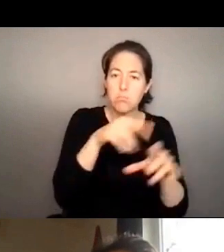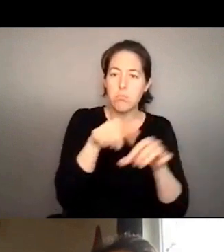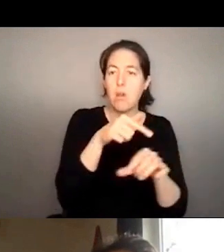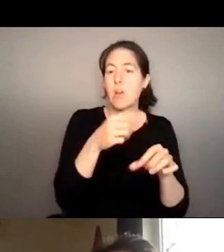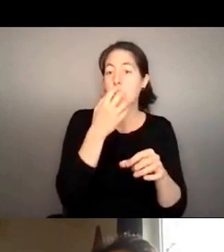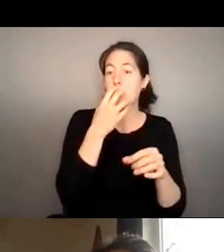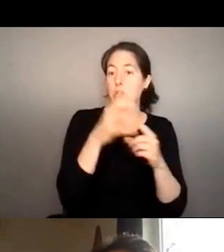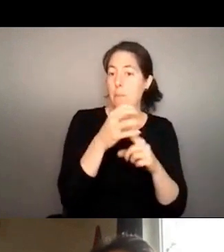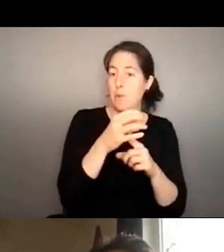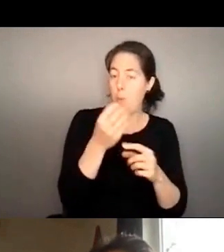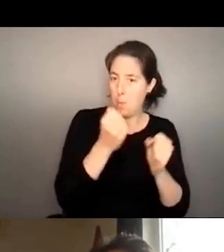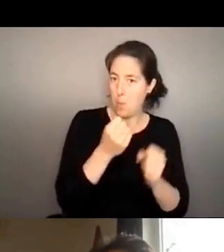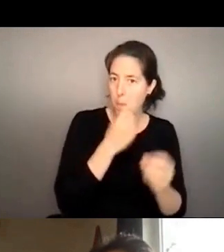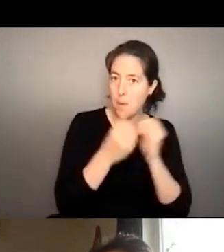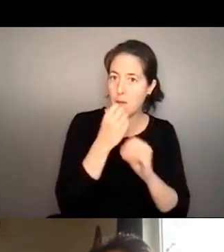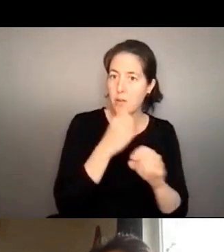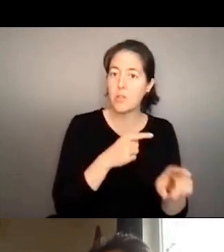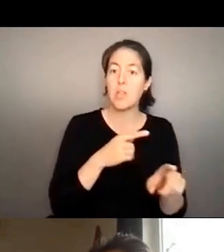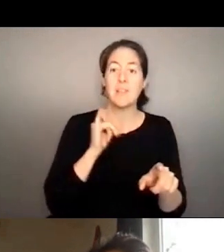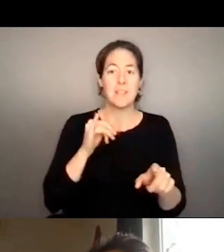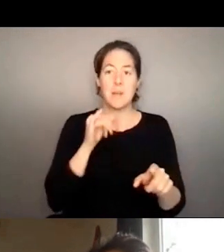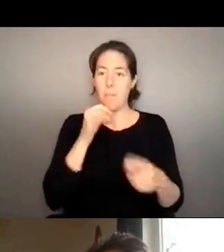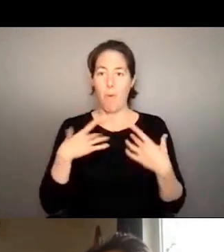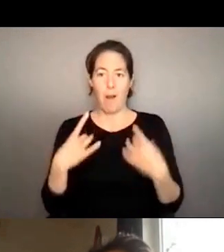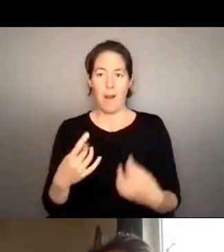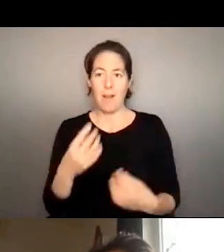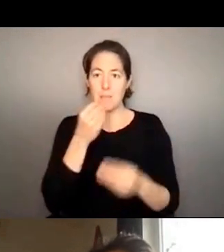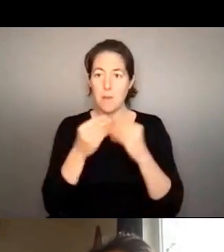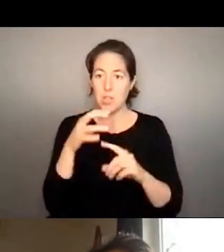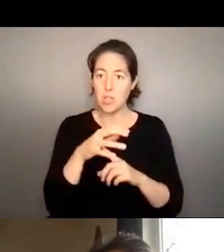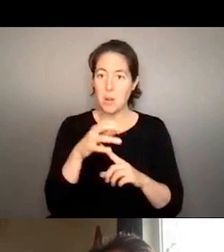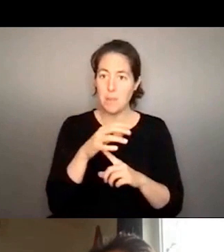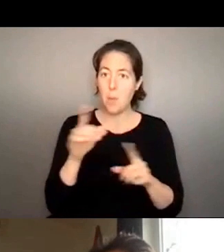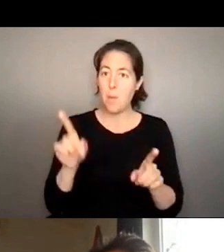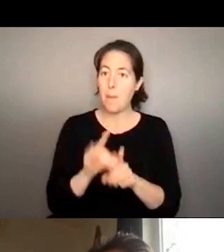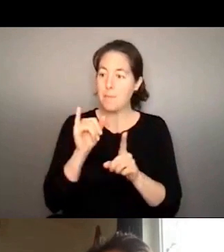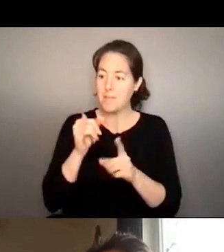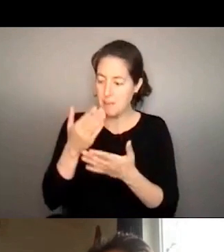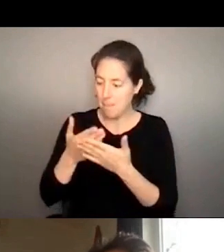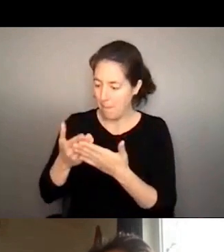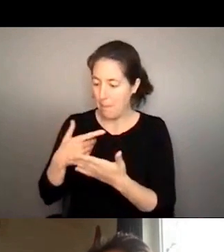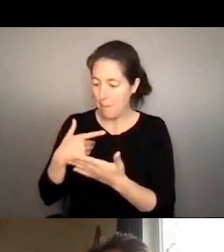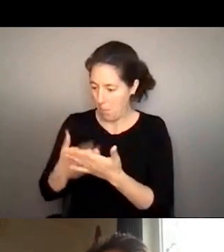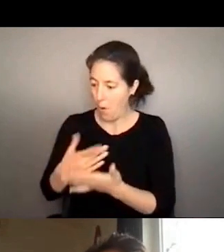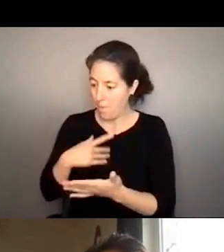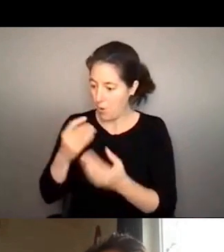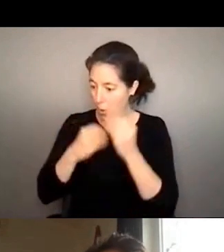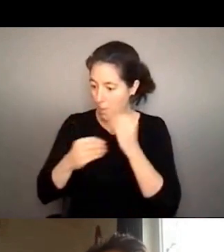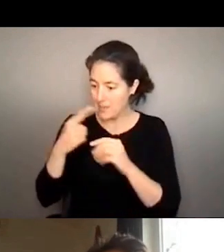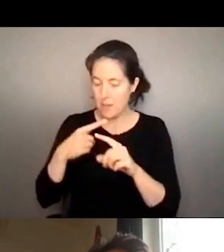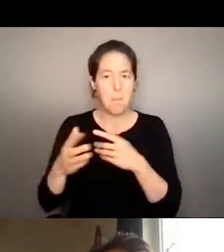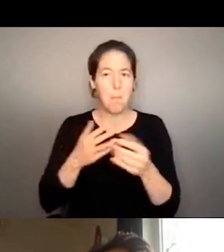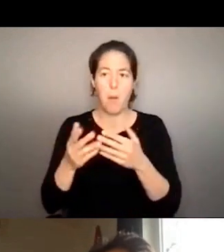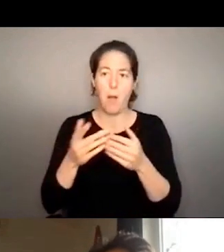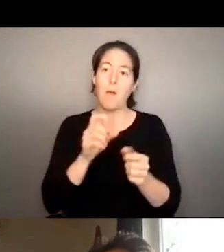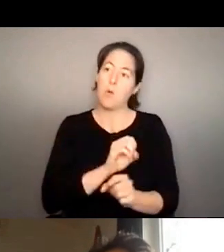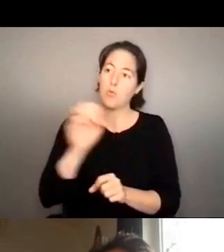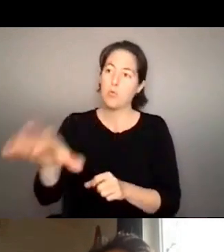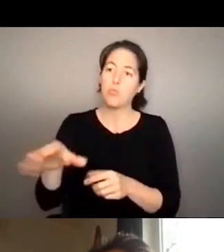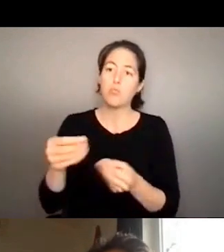comestibles. Puis toujours, hein, si nous, on n'est pas à l'aise de manger des champignons, même si sur papier, ils sont comestibles, bien, à ce moment-là, on peut les donner à des